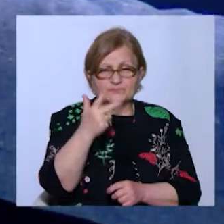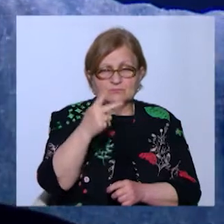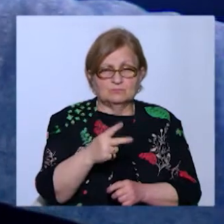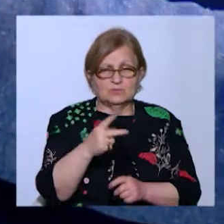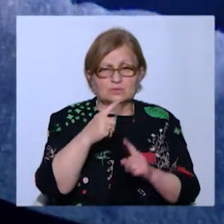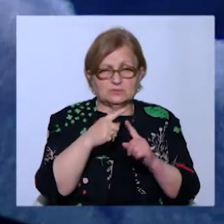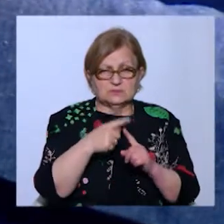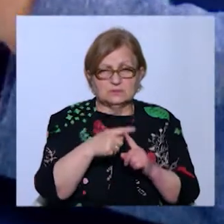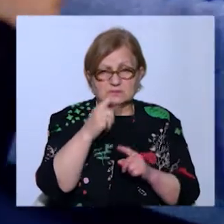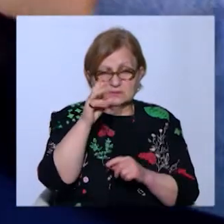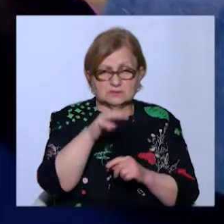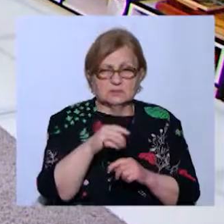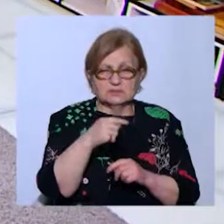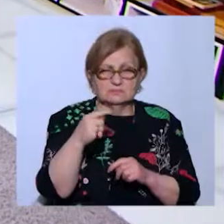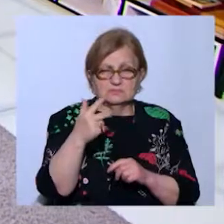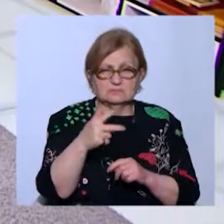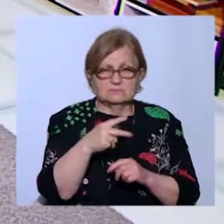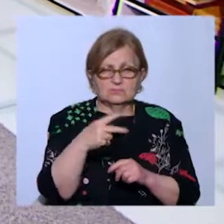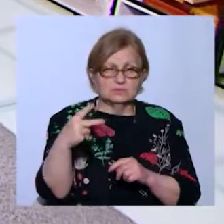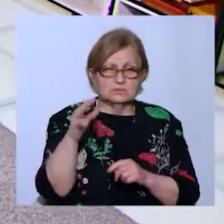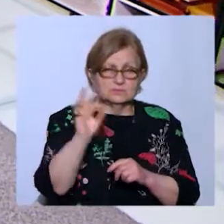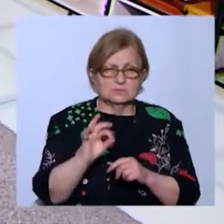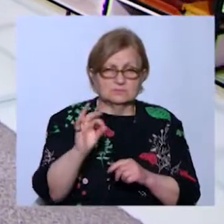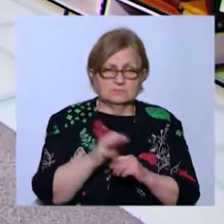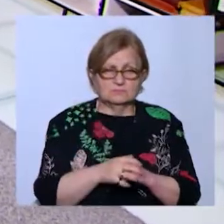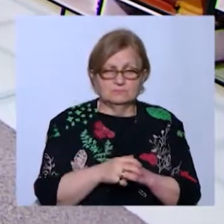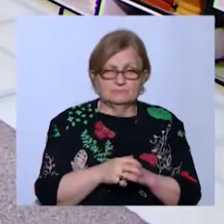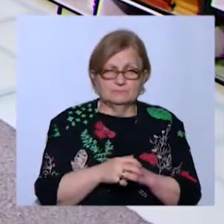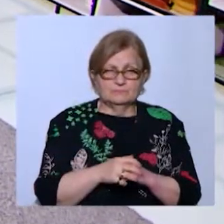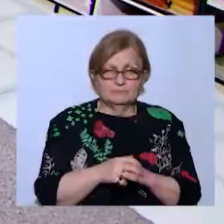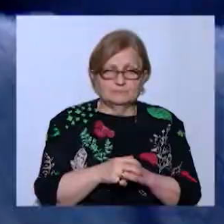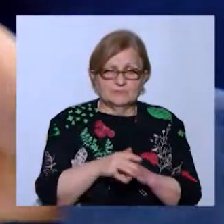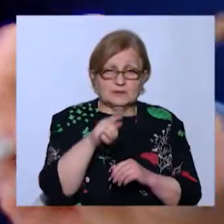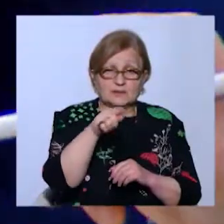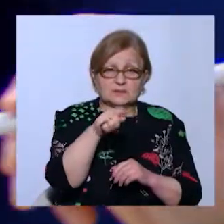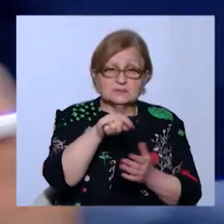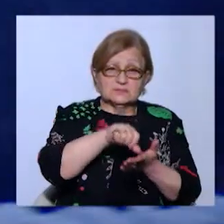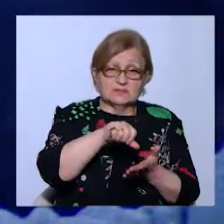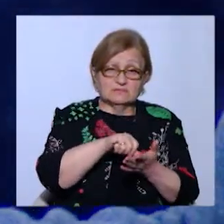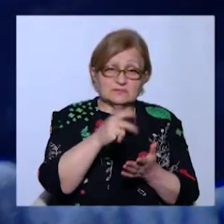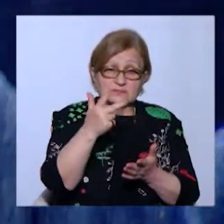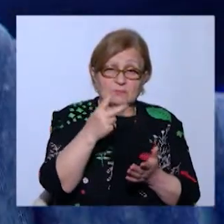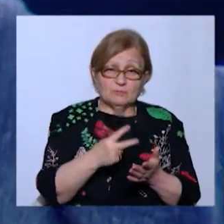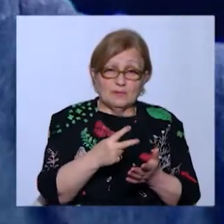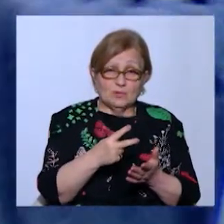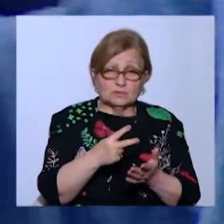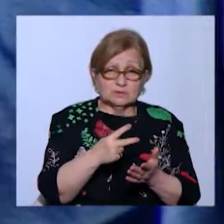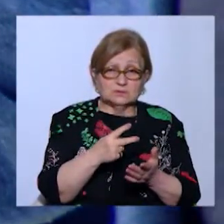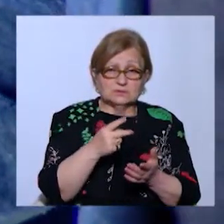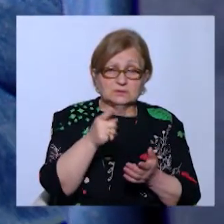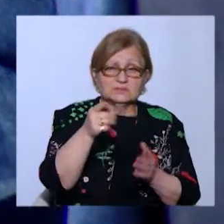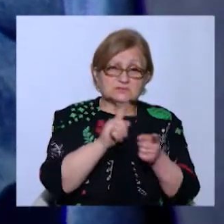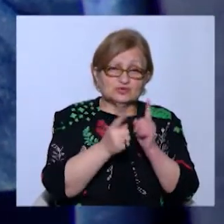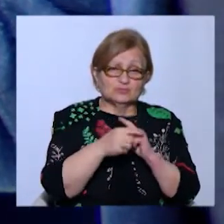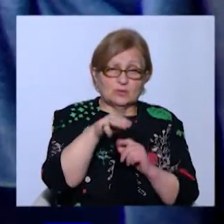მეორედის x ხარისხი მინუს 3 უდრის 0-ს. და მოდით აი აქ ეს წევრი 3 მეორედის x ხარისხი რომ აღვნიშნოთ